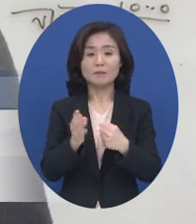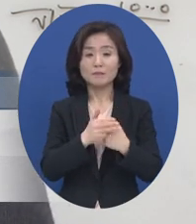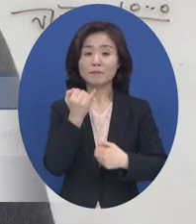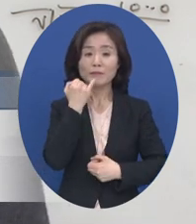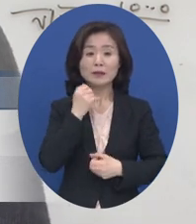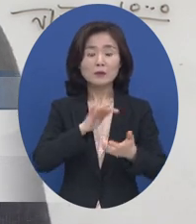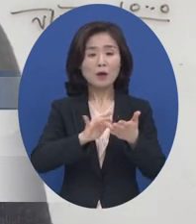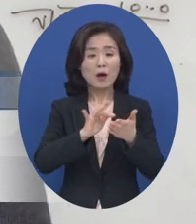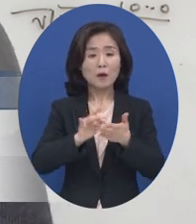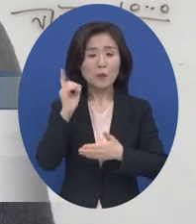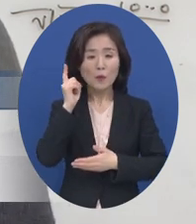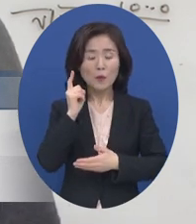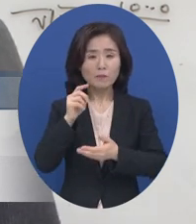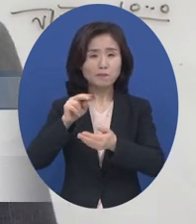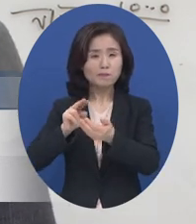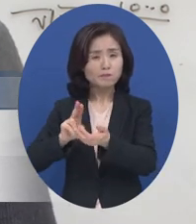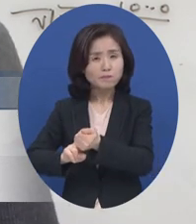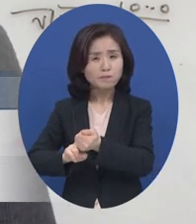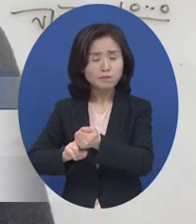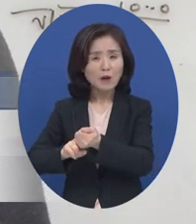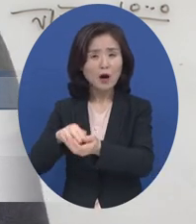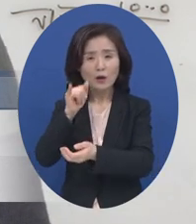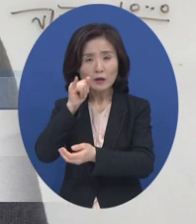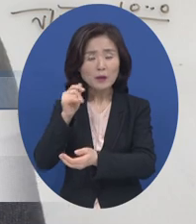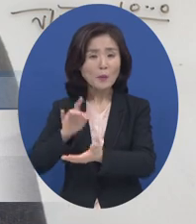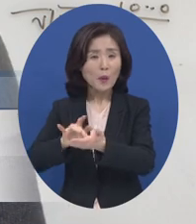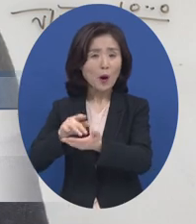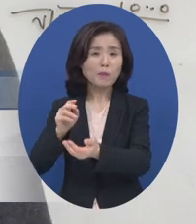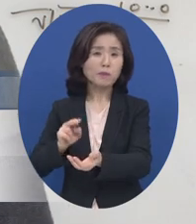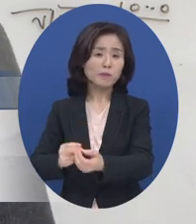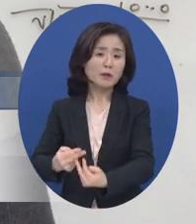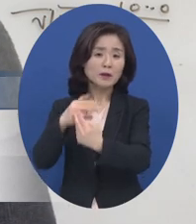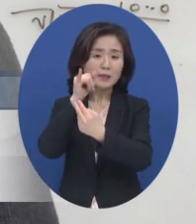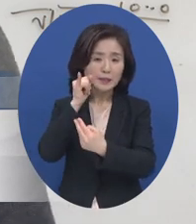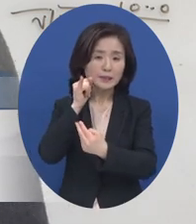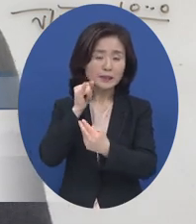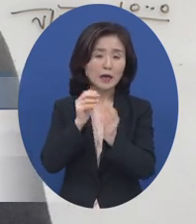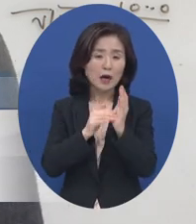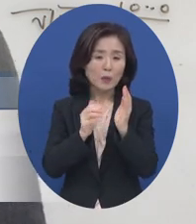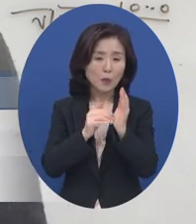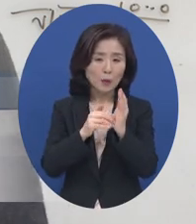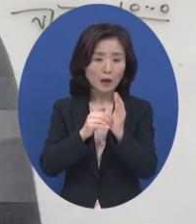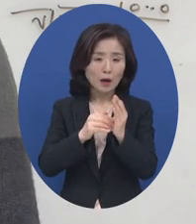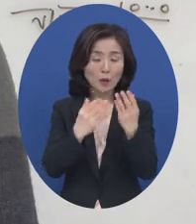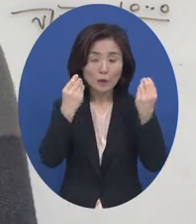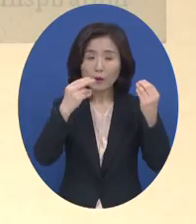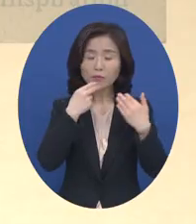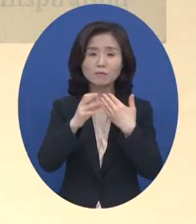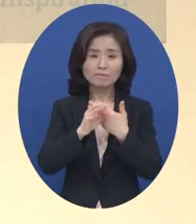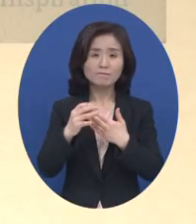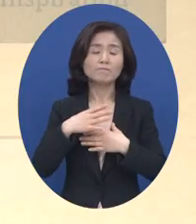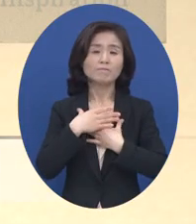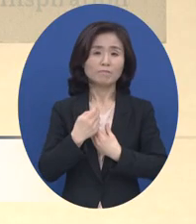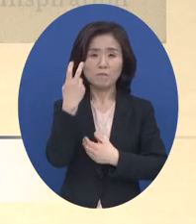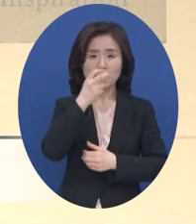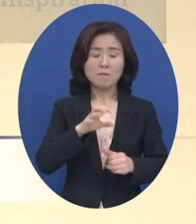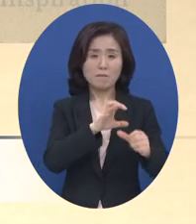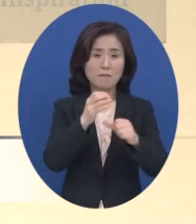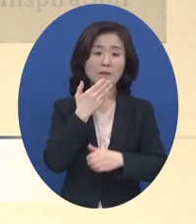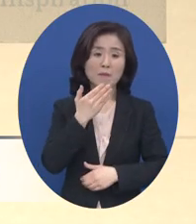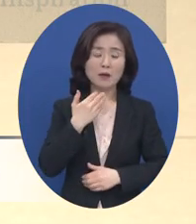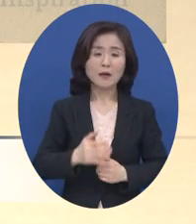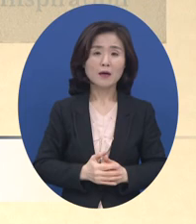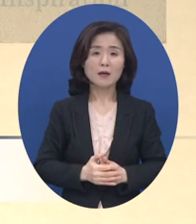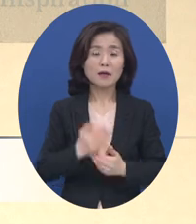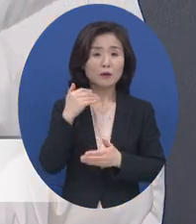노출되지 않는 한 이것은 제 수학적으로 완전하게 보호되는 암호 기술입니다 혐의로 가 확진 자 의